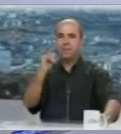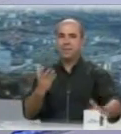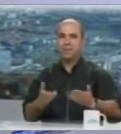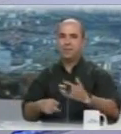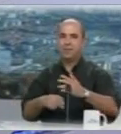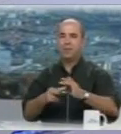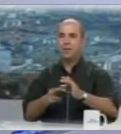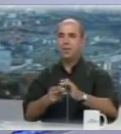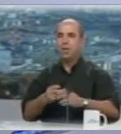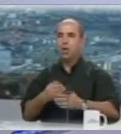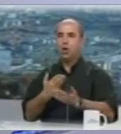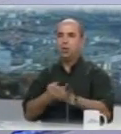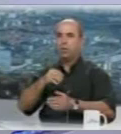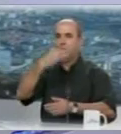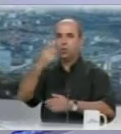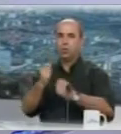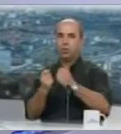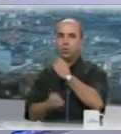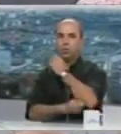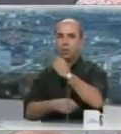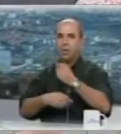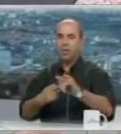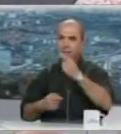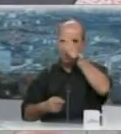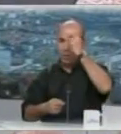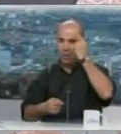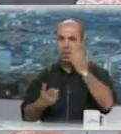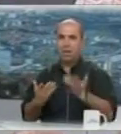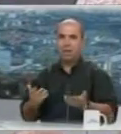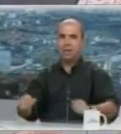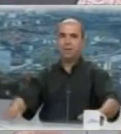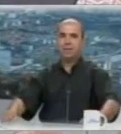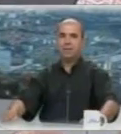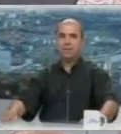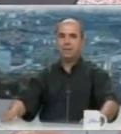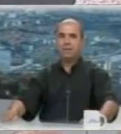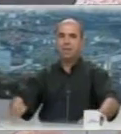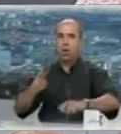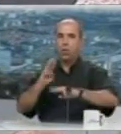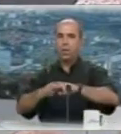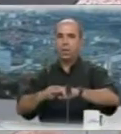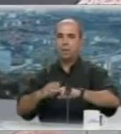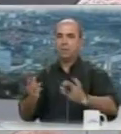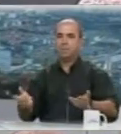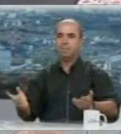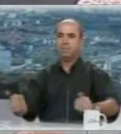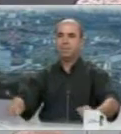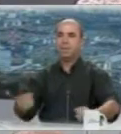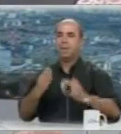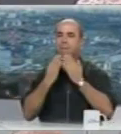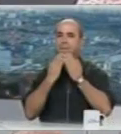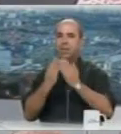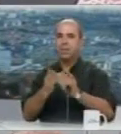الأسبوع القادم في أحياء أخرى وأحياء الجزائر كثيرة ورائعة وتستحق حقا الاكتشاف. نقول شكرا